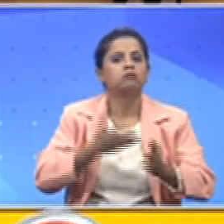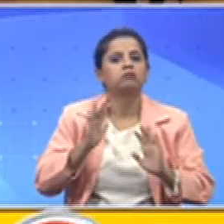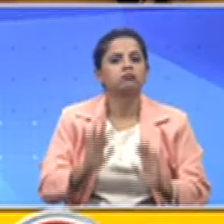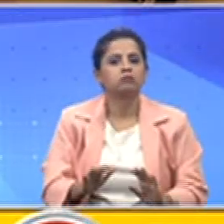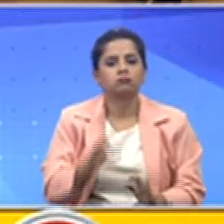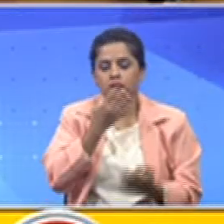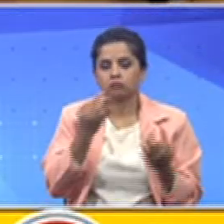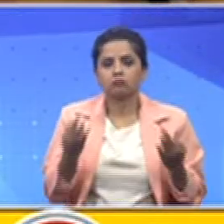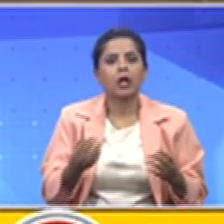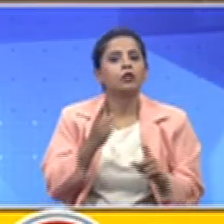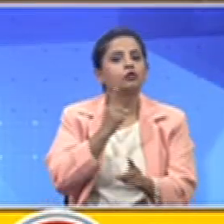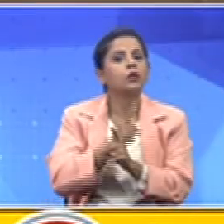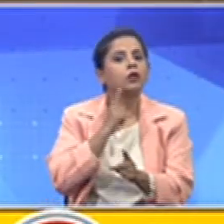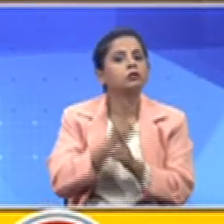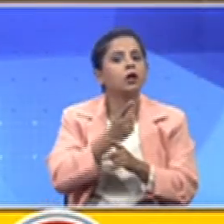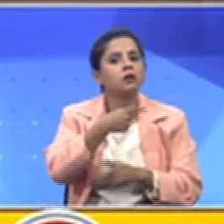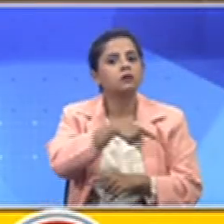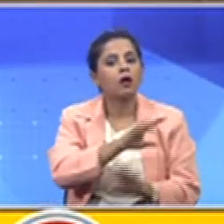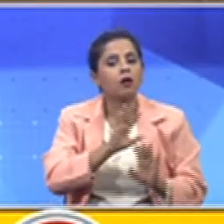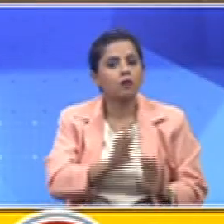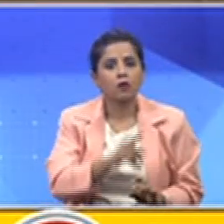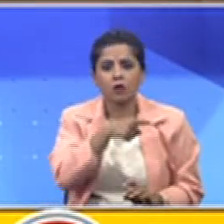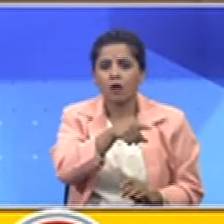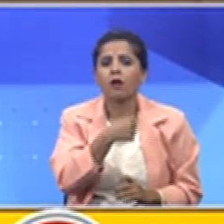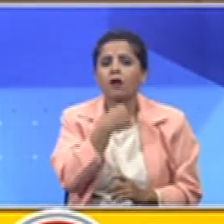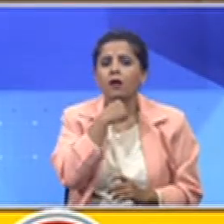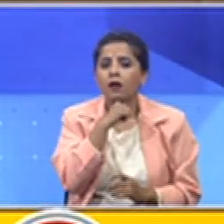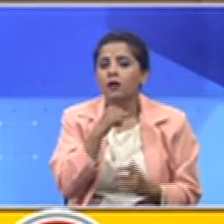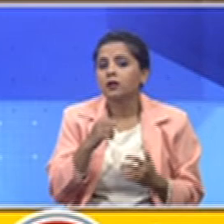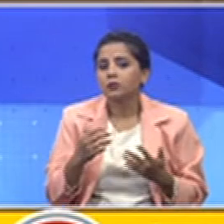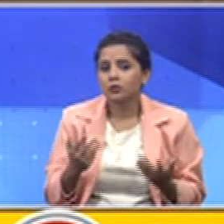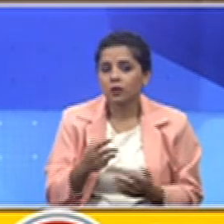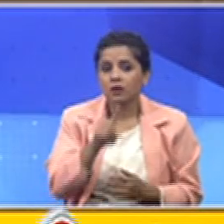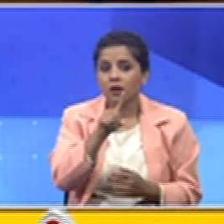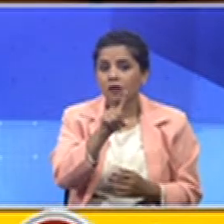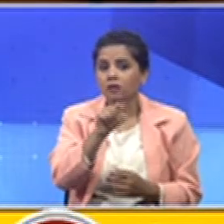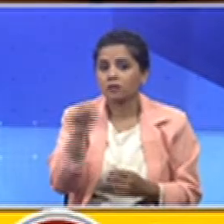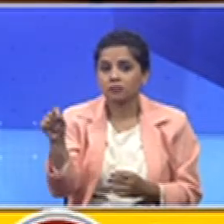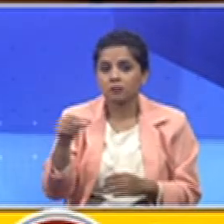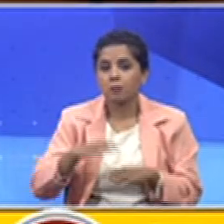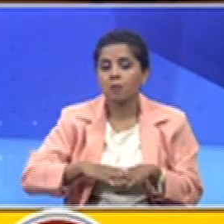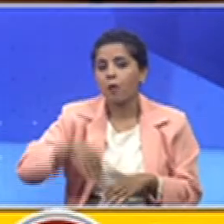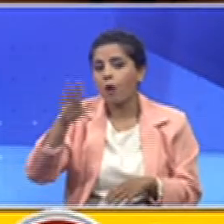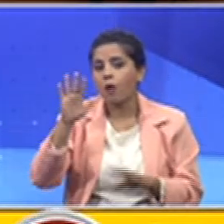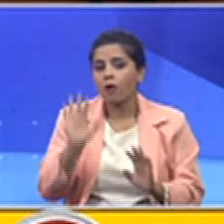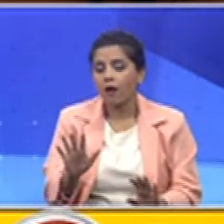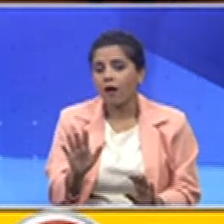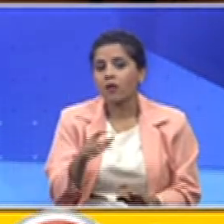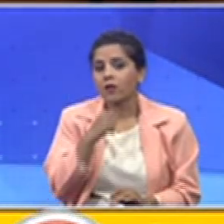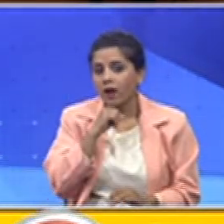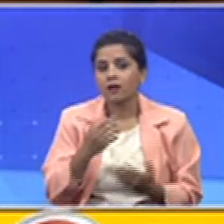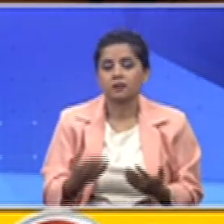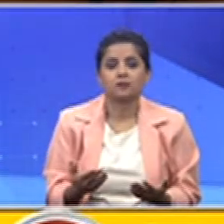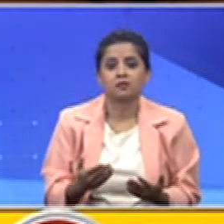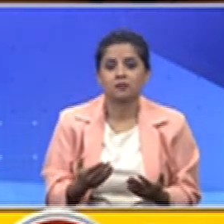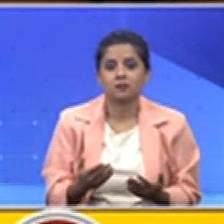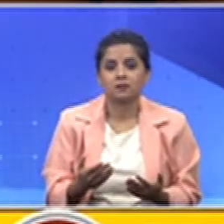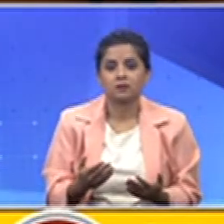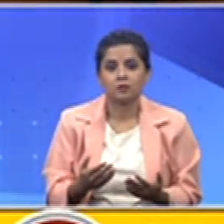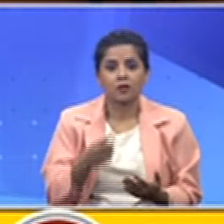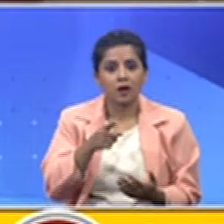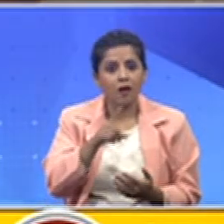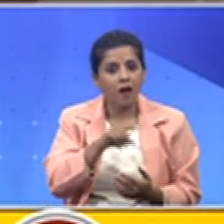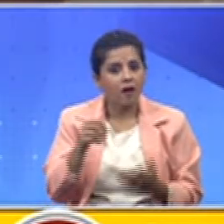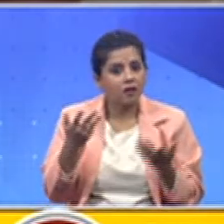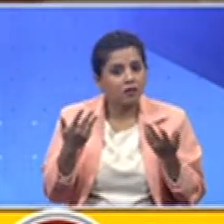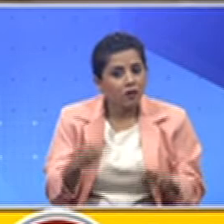योगा टीचर है और उनकी उम्र 100 साल से भी ज्यादा है। वो सेंचुरी